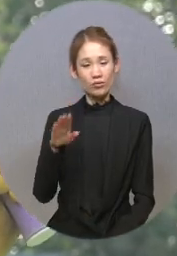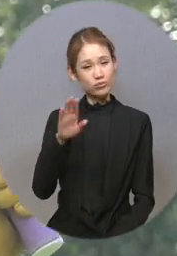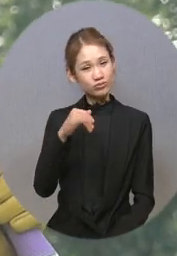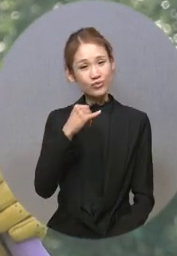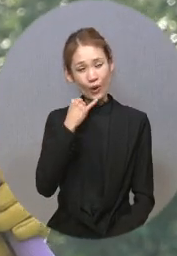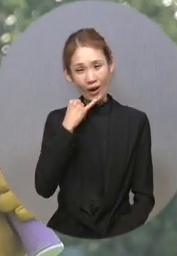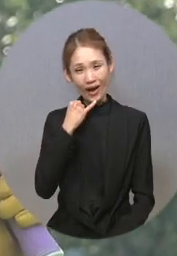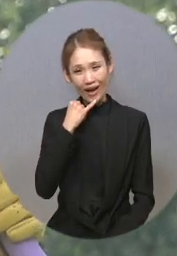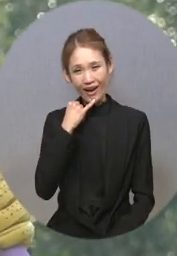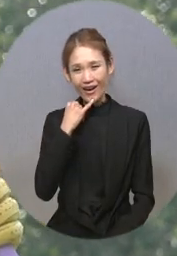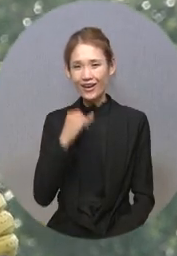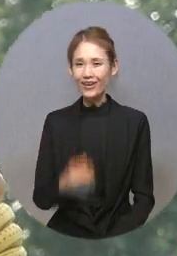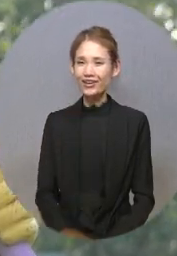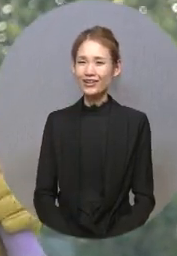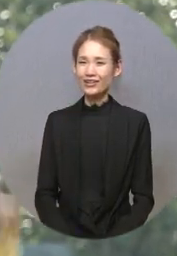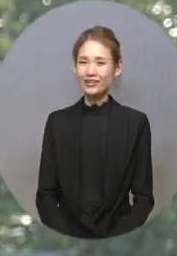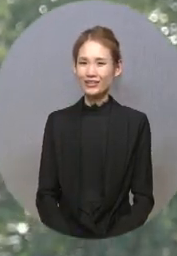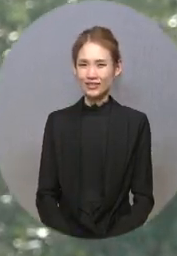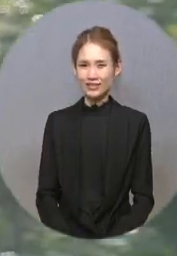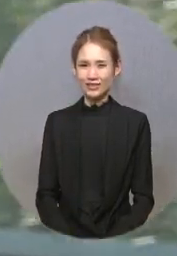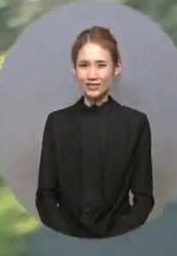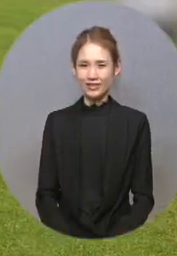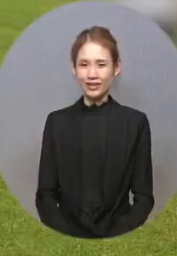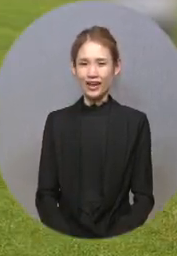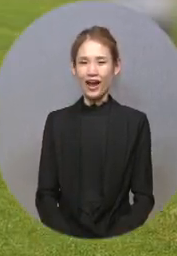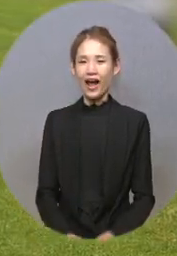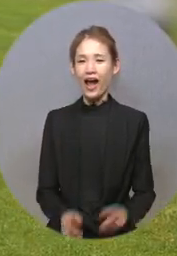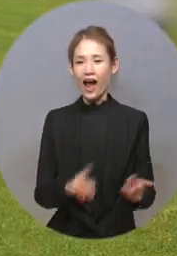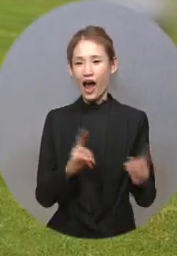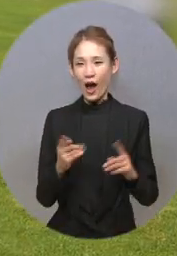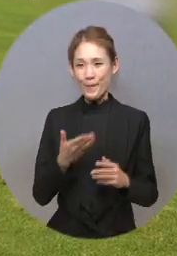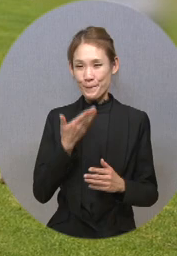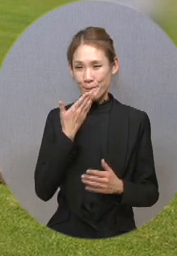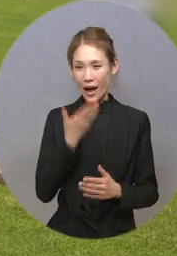같은데, 그치? 어우, 다행이다, 다행이다.